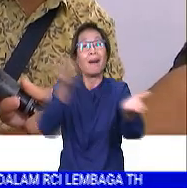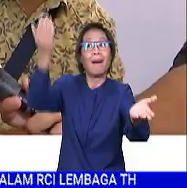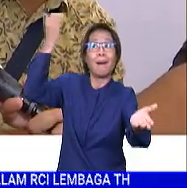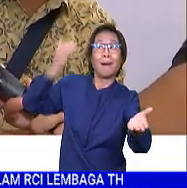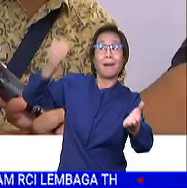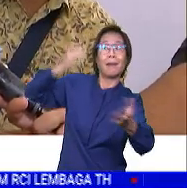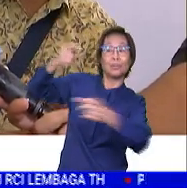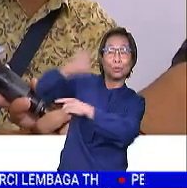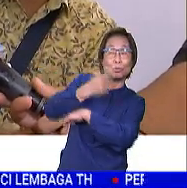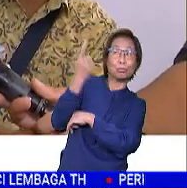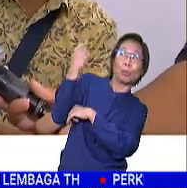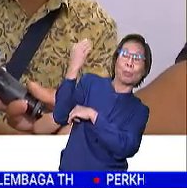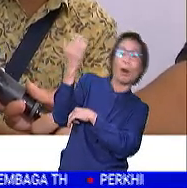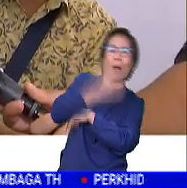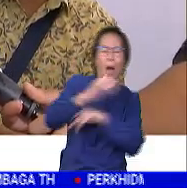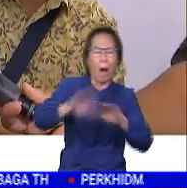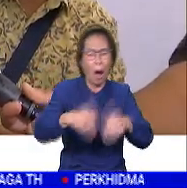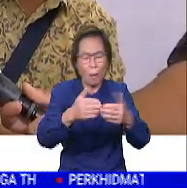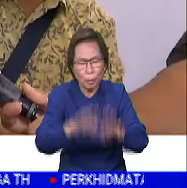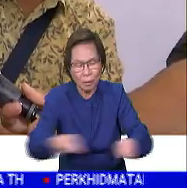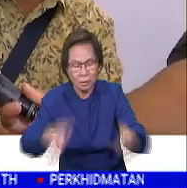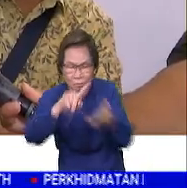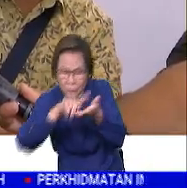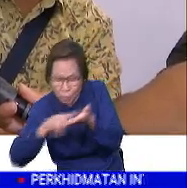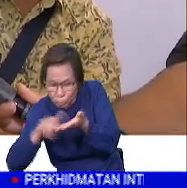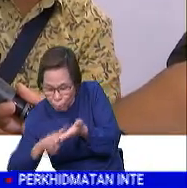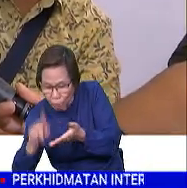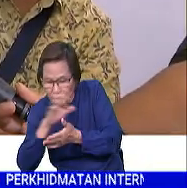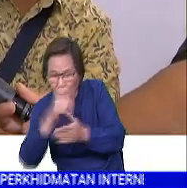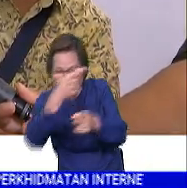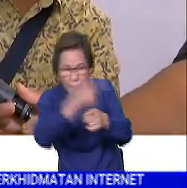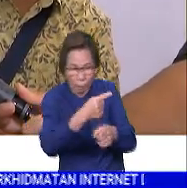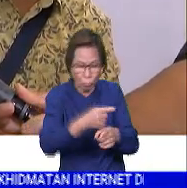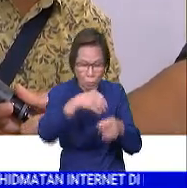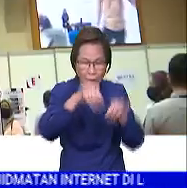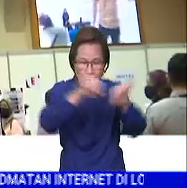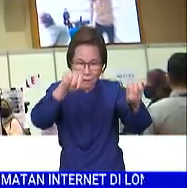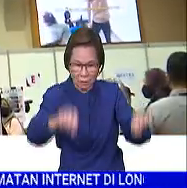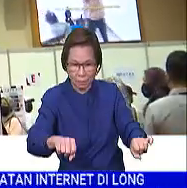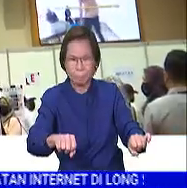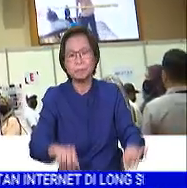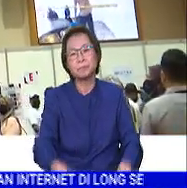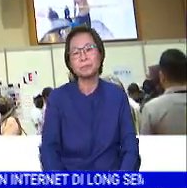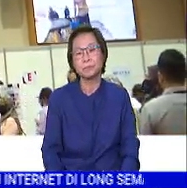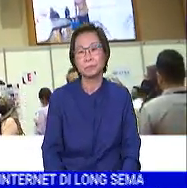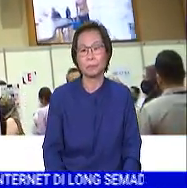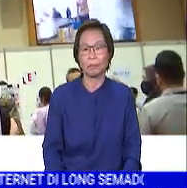Bagaimana pelajar-pelajar boleh membuat saya makan dan memperbentuk keandalan sistem